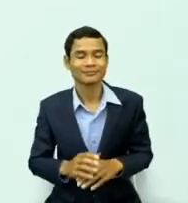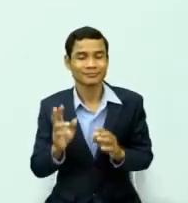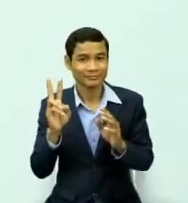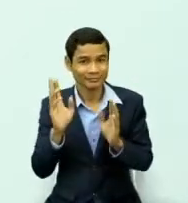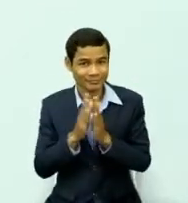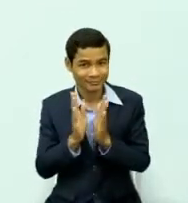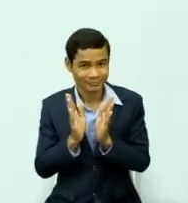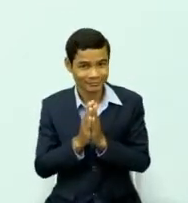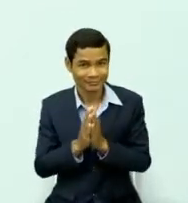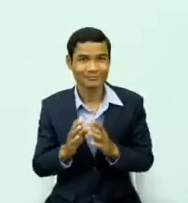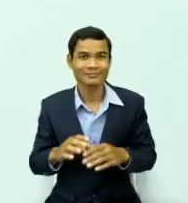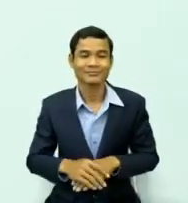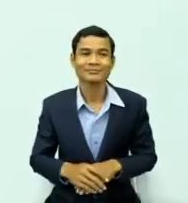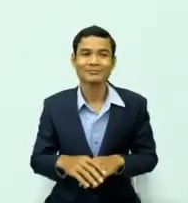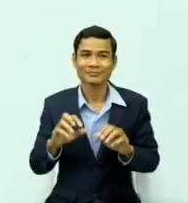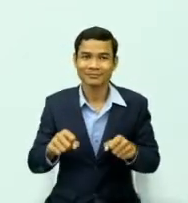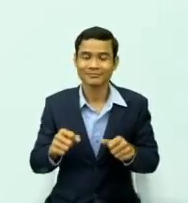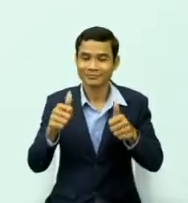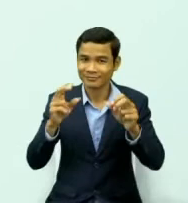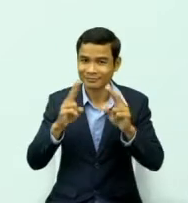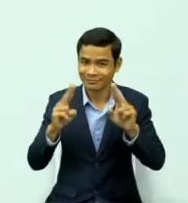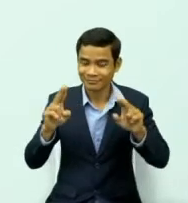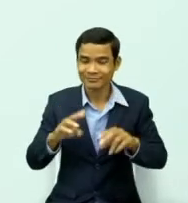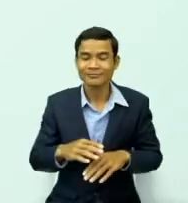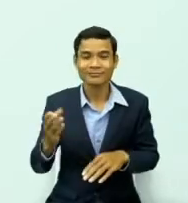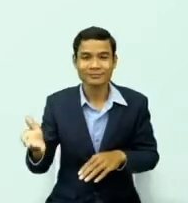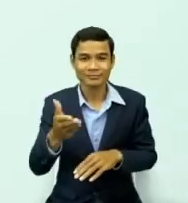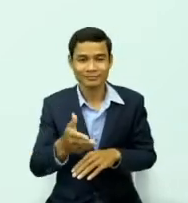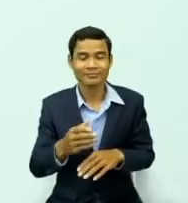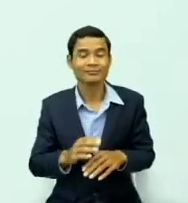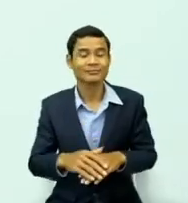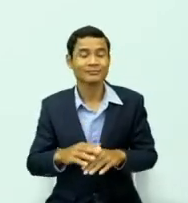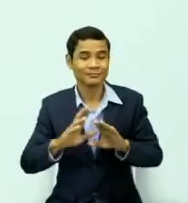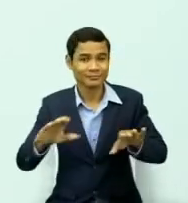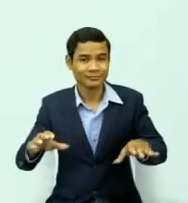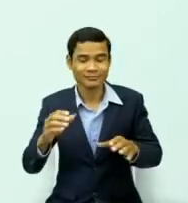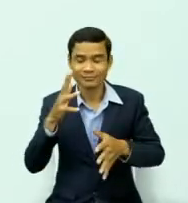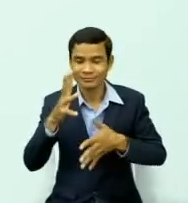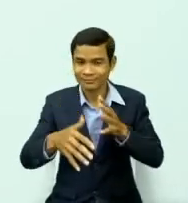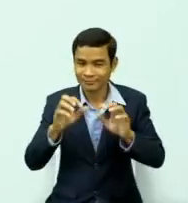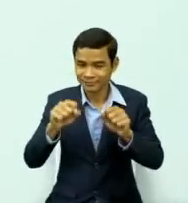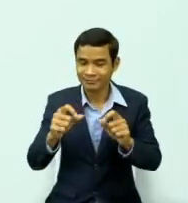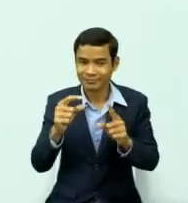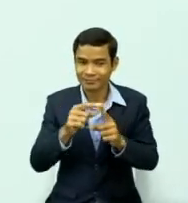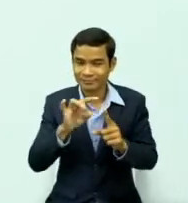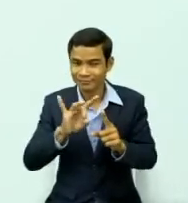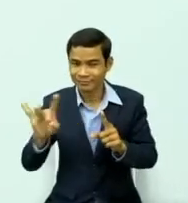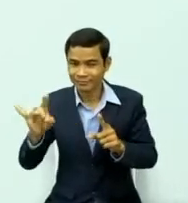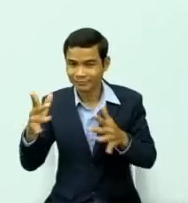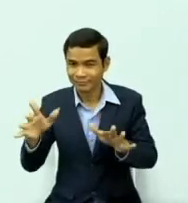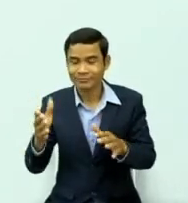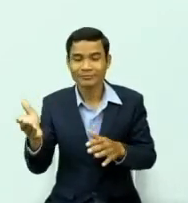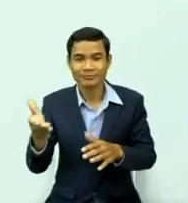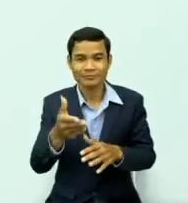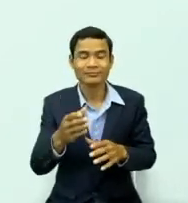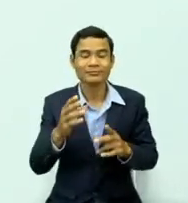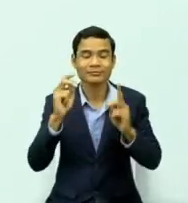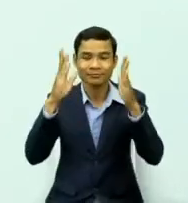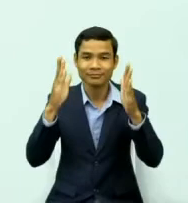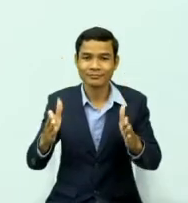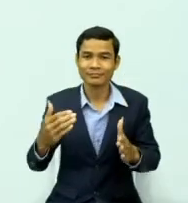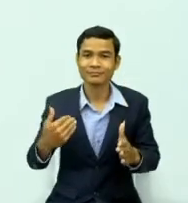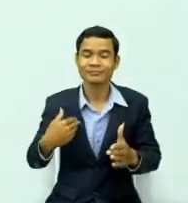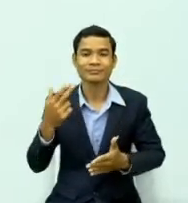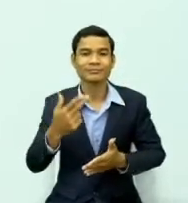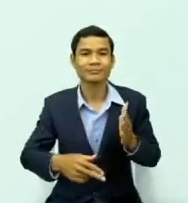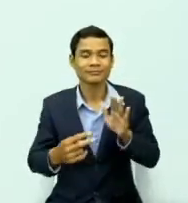pì chà lo nè con ta con bán chế án chiên mua chủng nguồn hào để cho nên nè con đừng miên ở với đầm bởi